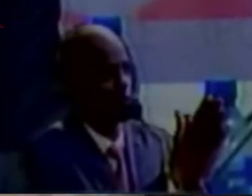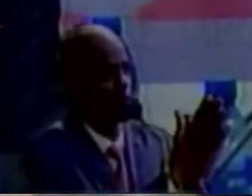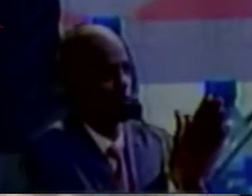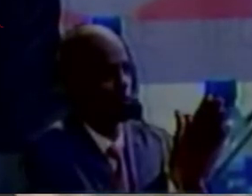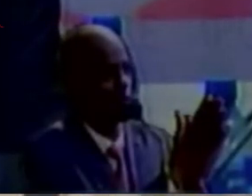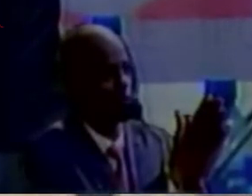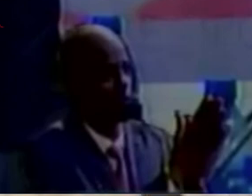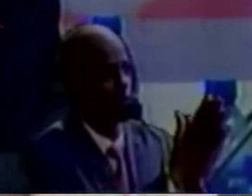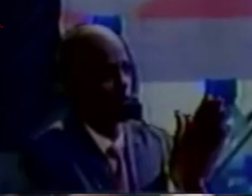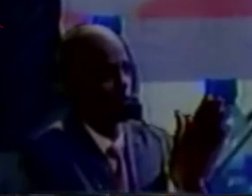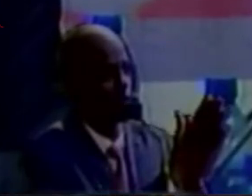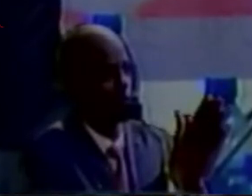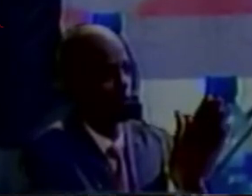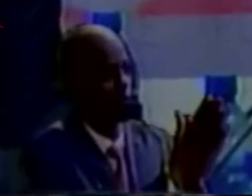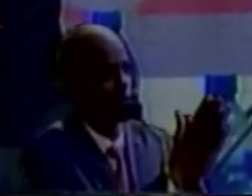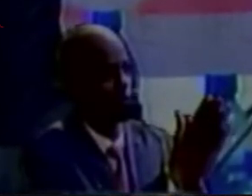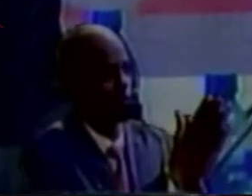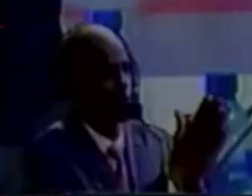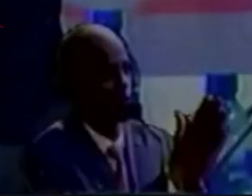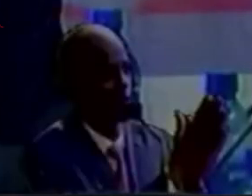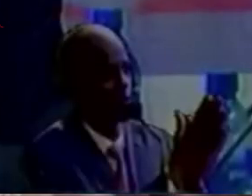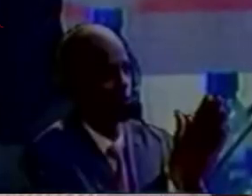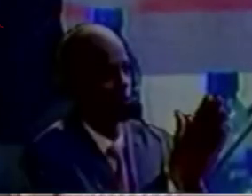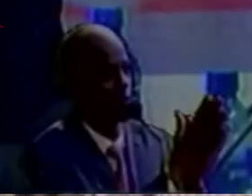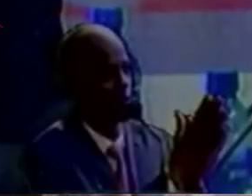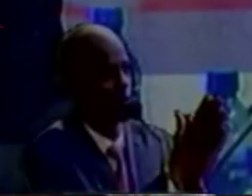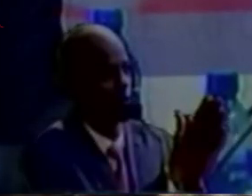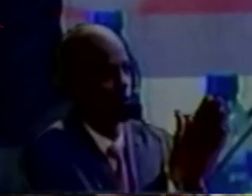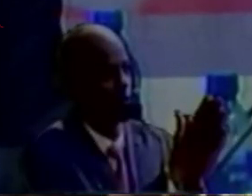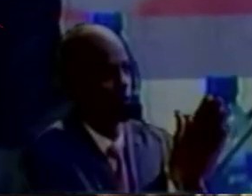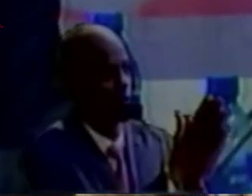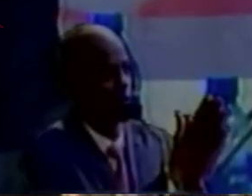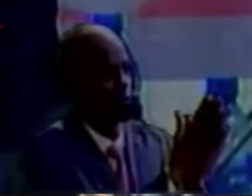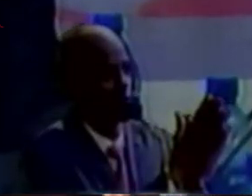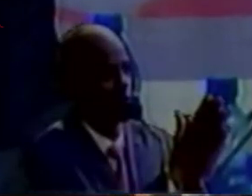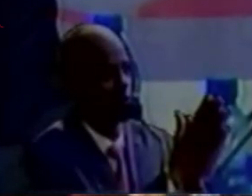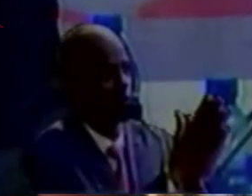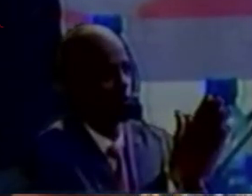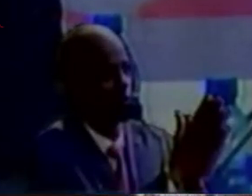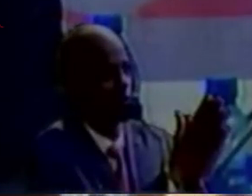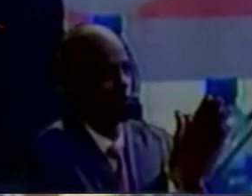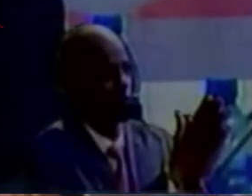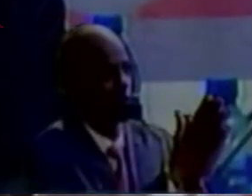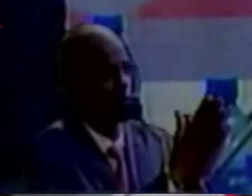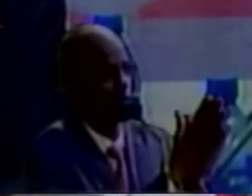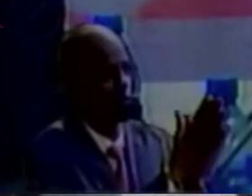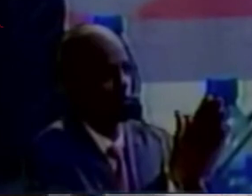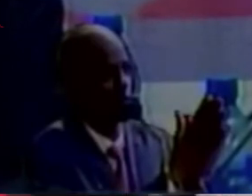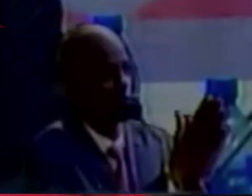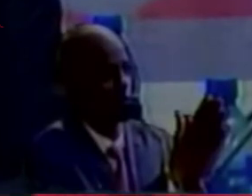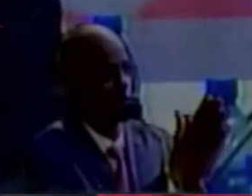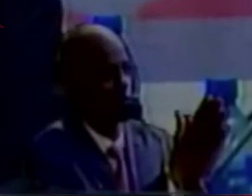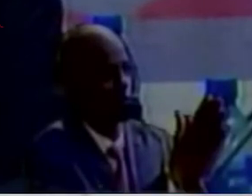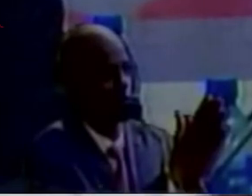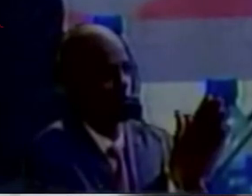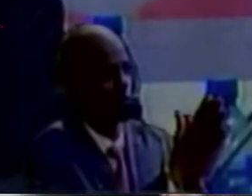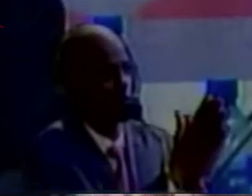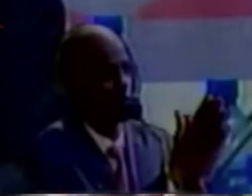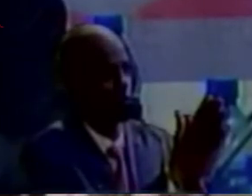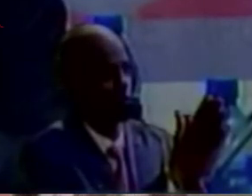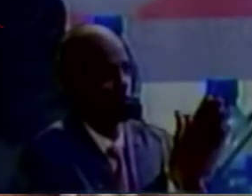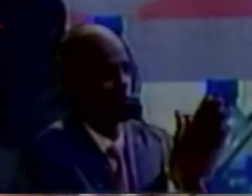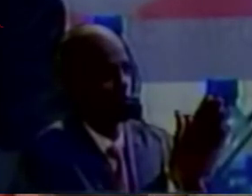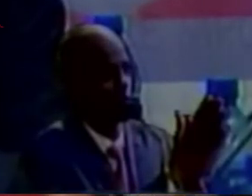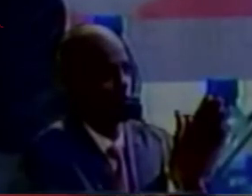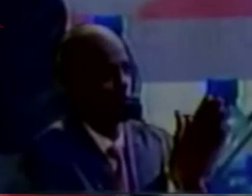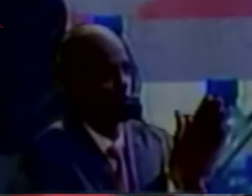sont indispensables à la réussite de la mise en œuvre des programmes de l'aménagement